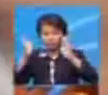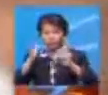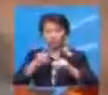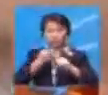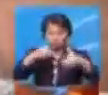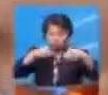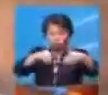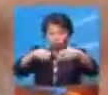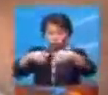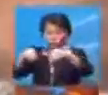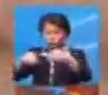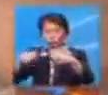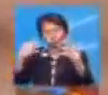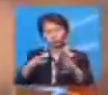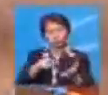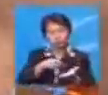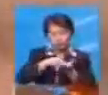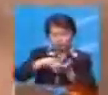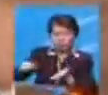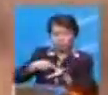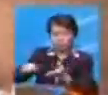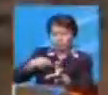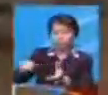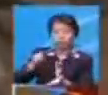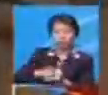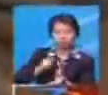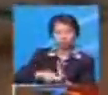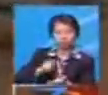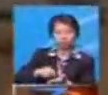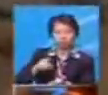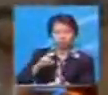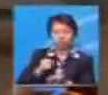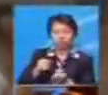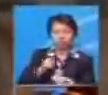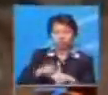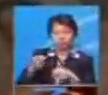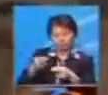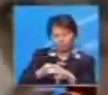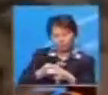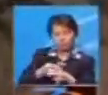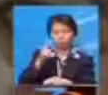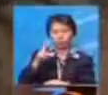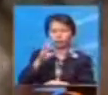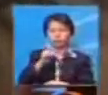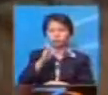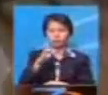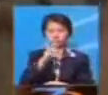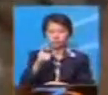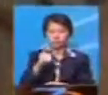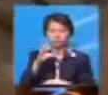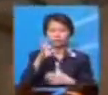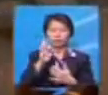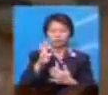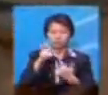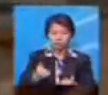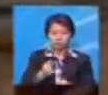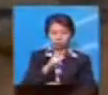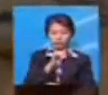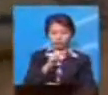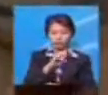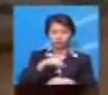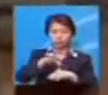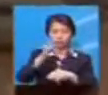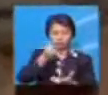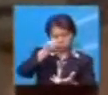Hasil penjualan ini telah digunakan untuk membayar balik semua hutang bank dengan hutang jangka pendek 1MDB. 1MDB kini mengekalkan